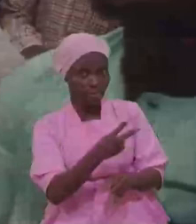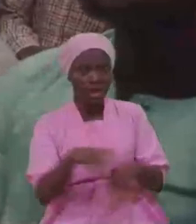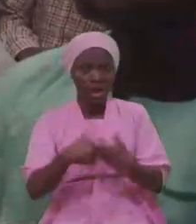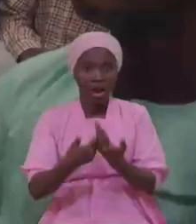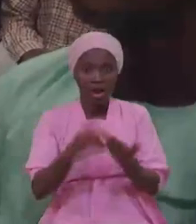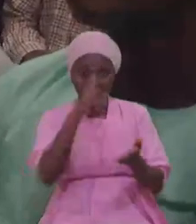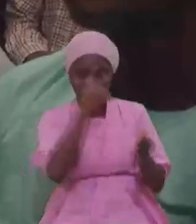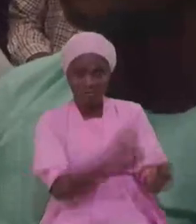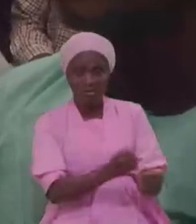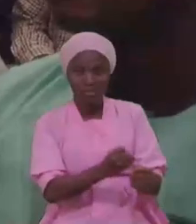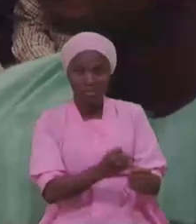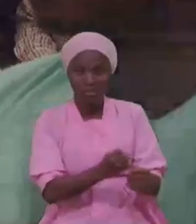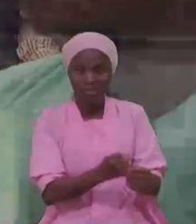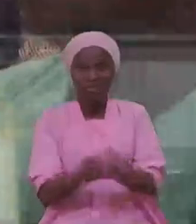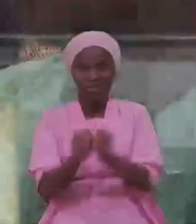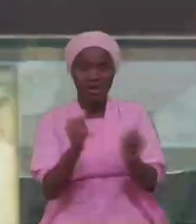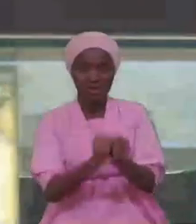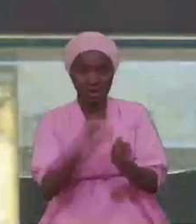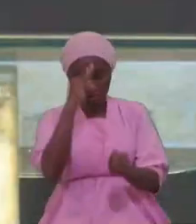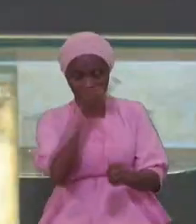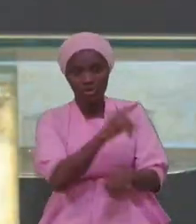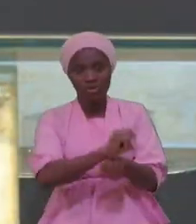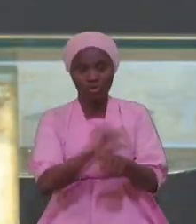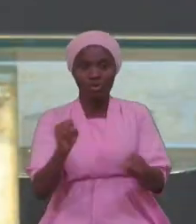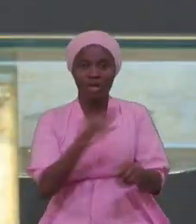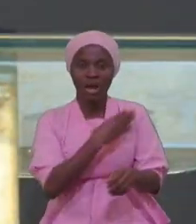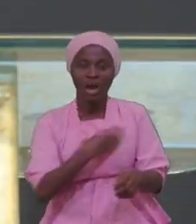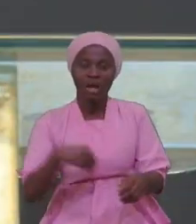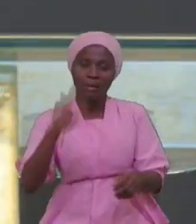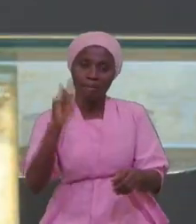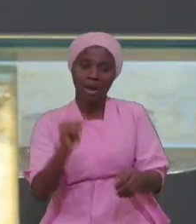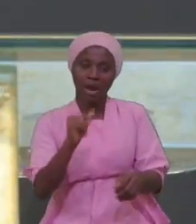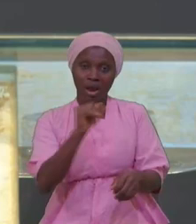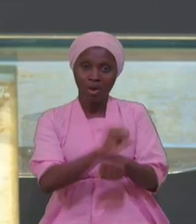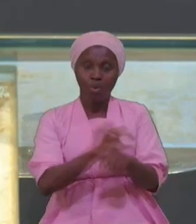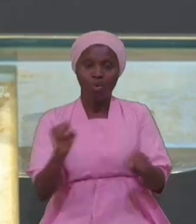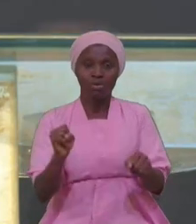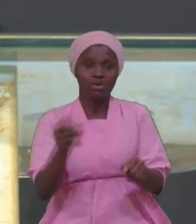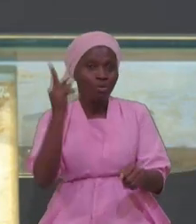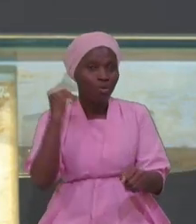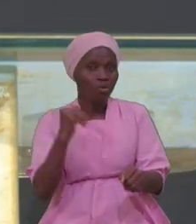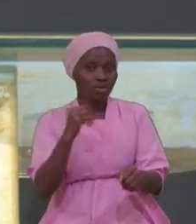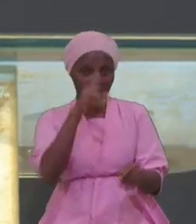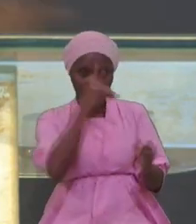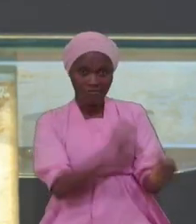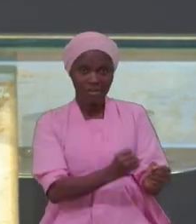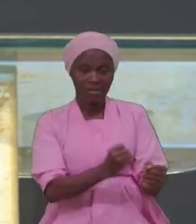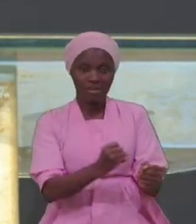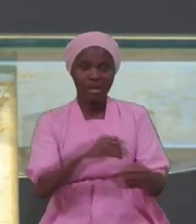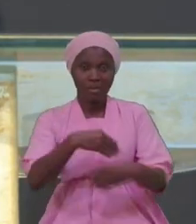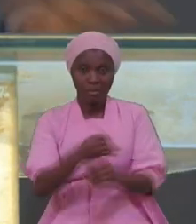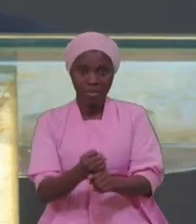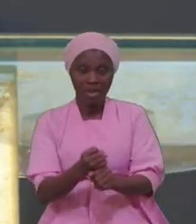agissait avec ses œuvres et que par les œuvres, la foi fut rendue